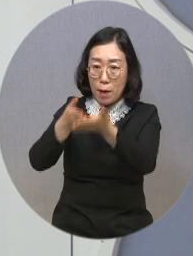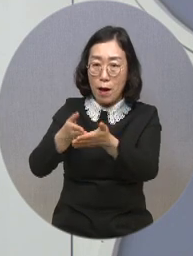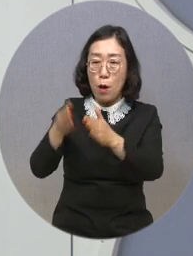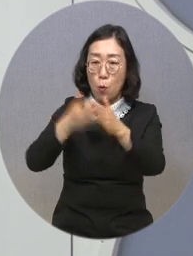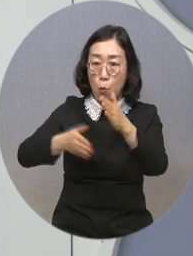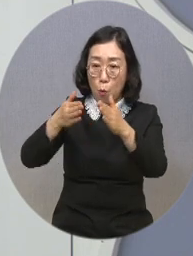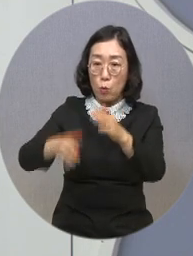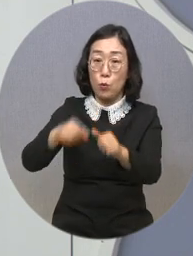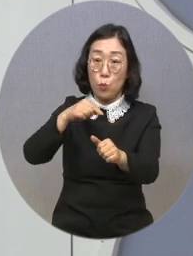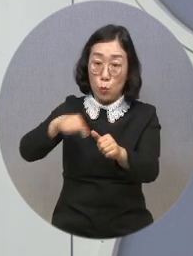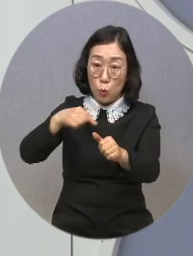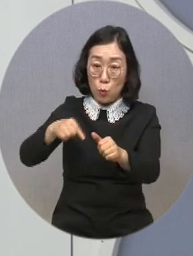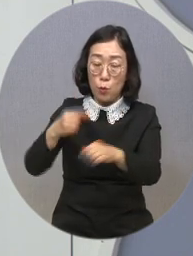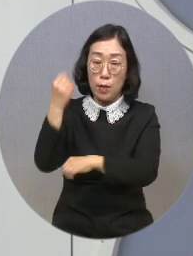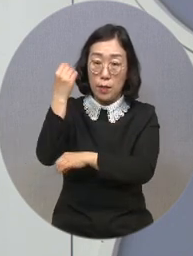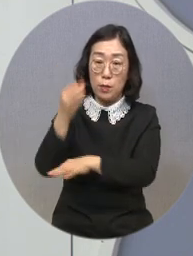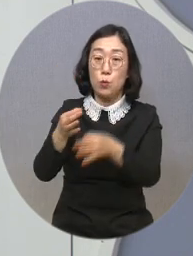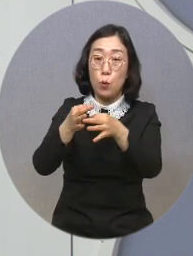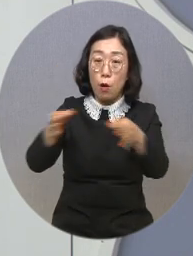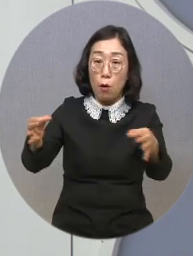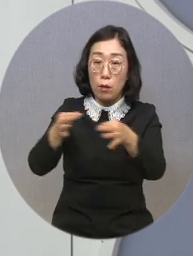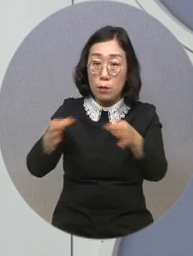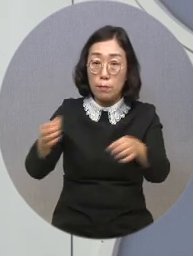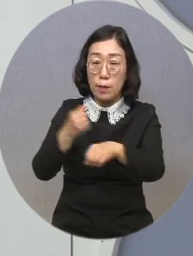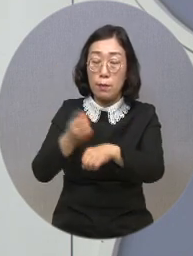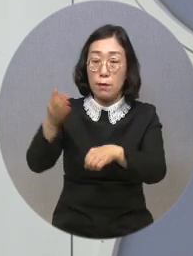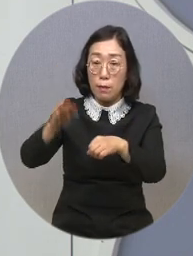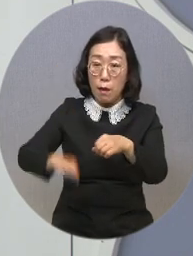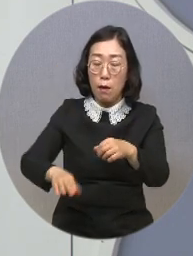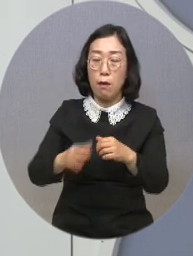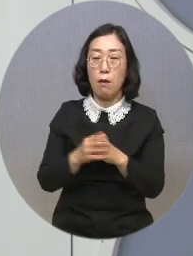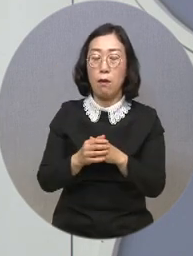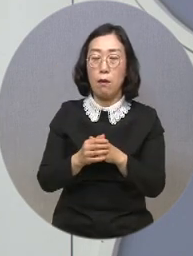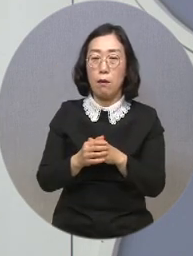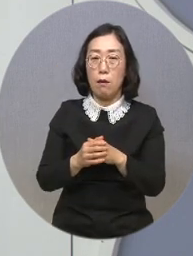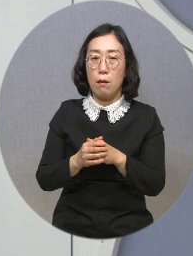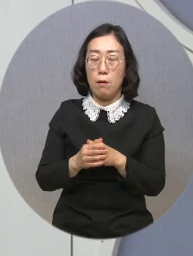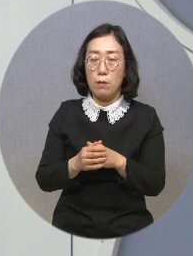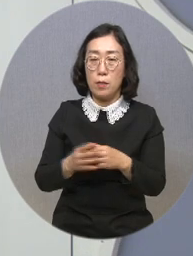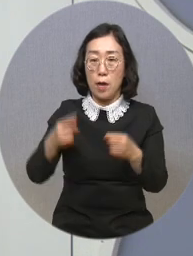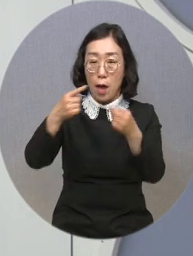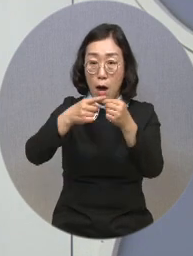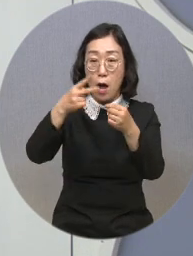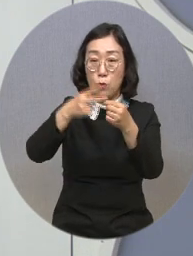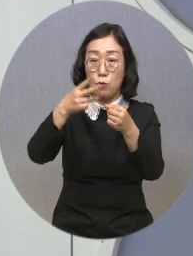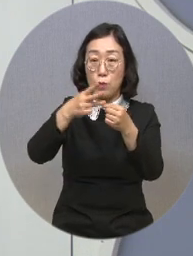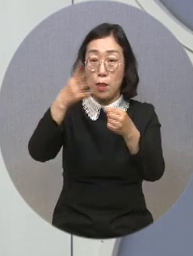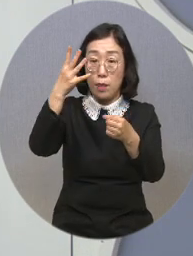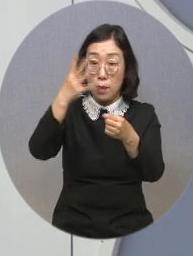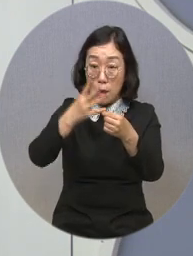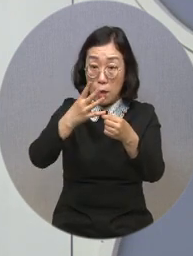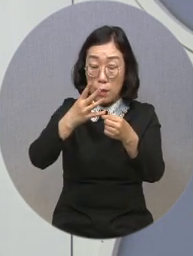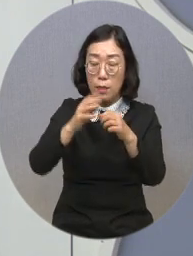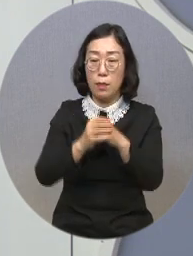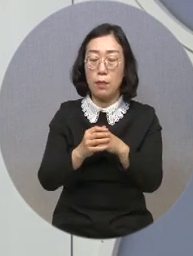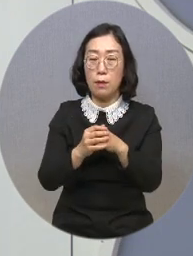공보육이라든지 기초연금이라든지 여러 가지 그런 걸 했는데 이제 제가 이제 사선 의원이 되면서